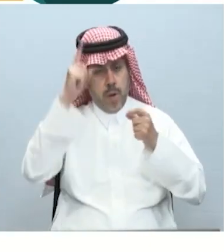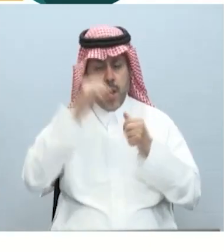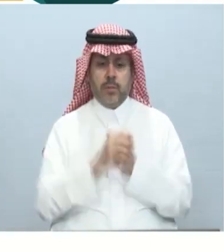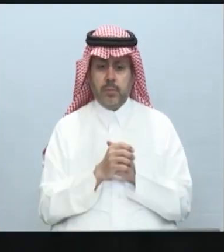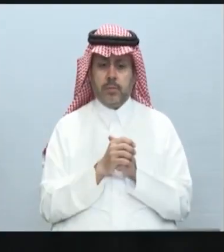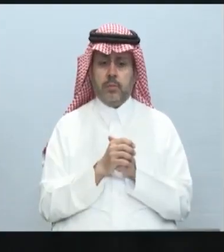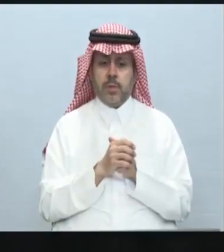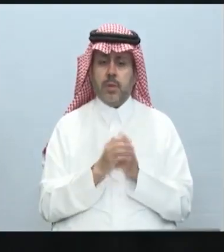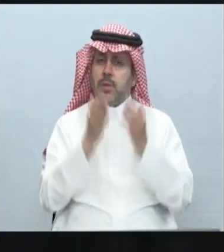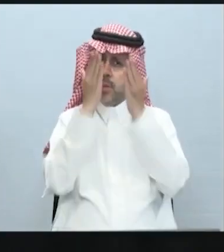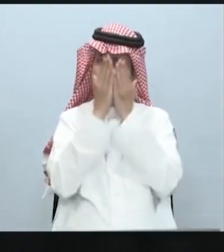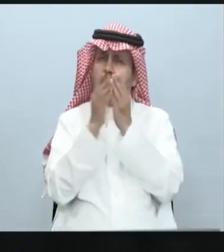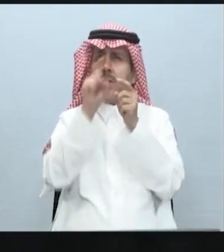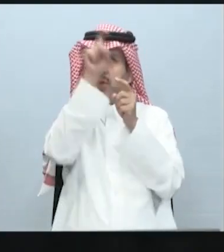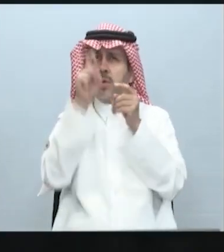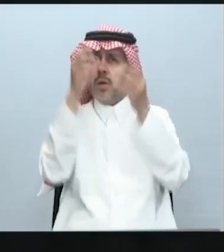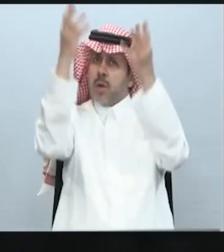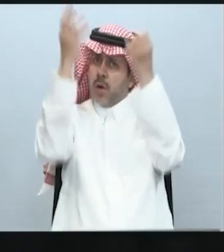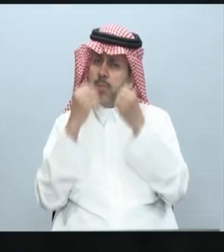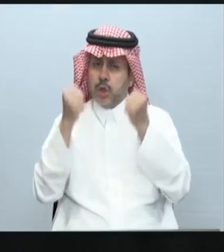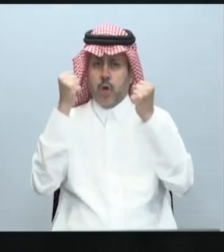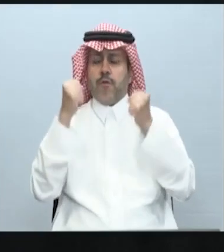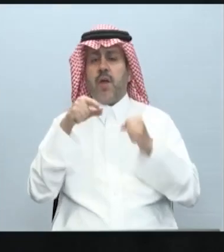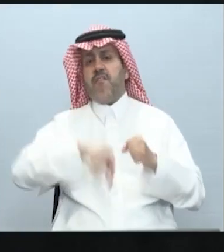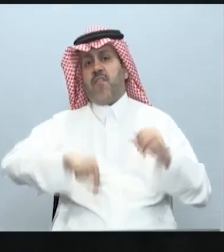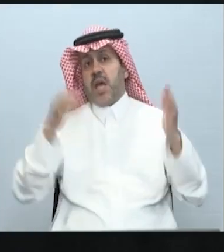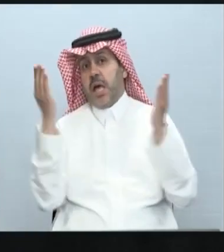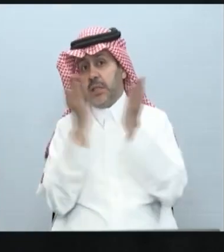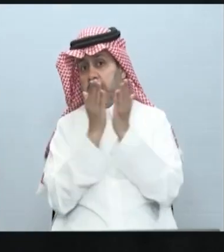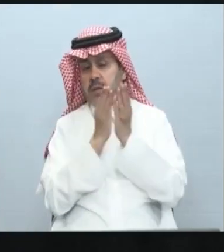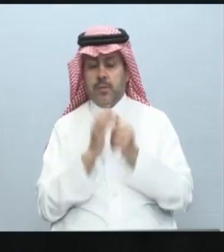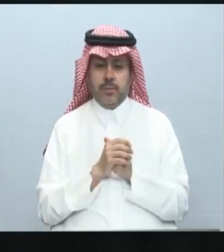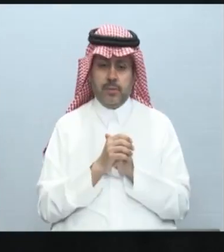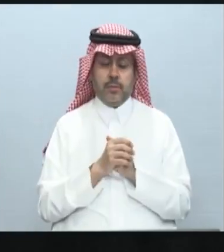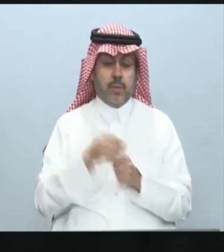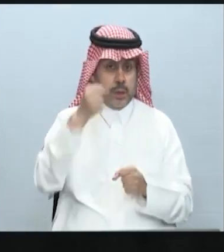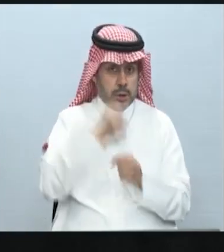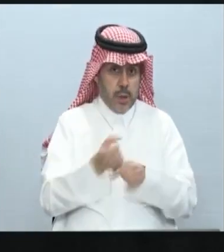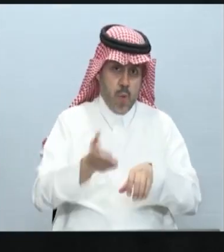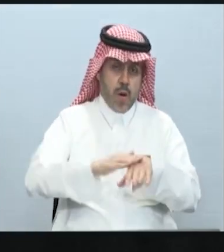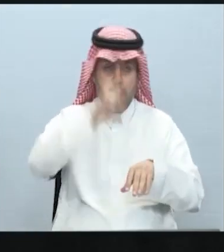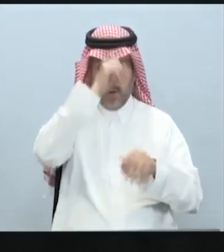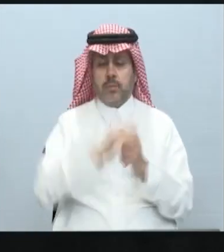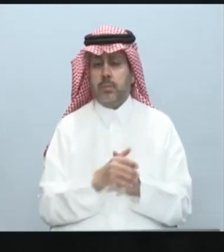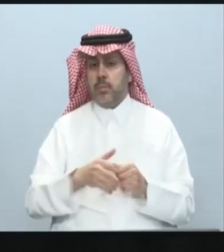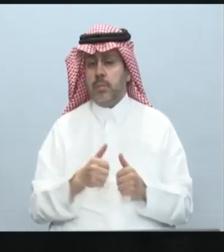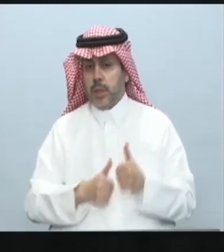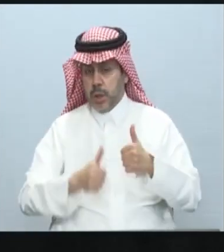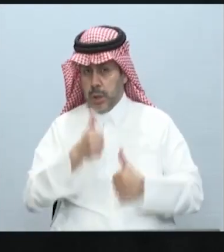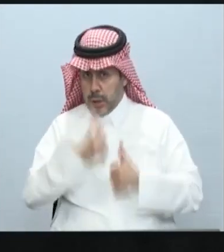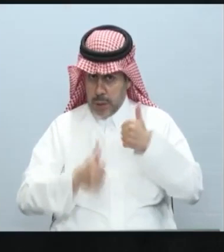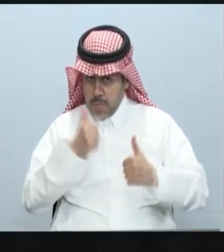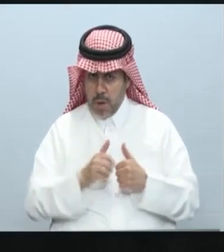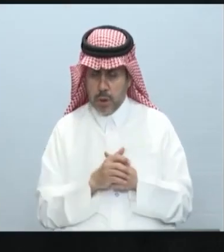وتعالى فيسال يسال الله التوفيق فيعتمد ويتوكل على الله سواء اختبار او دراسه او ماده